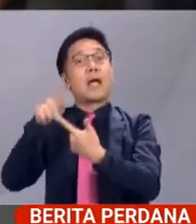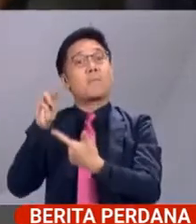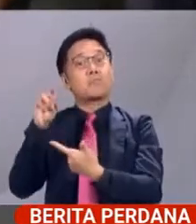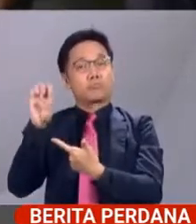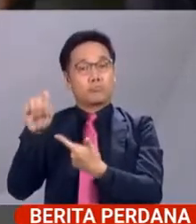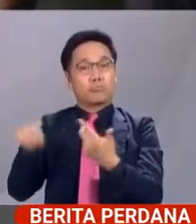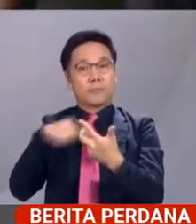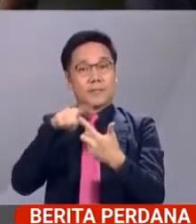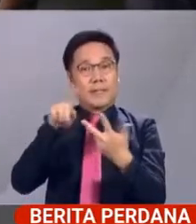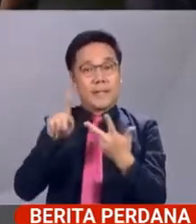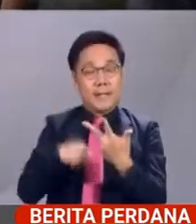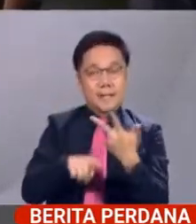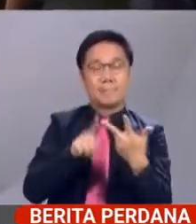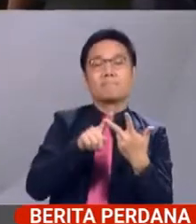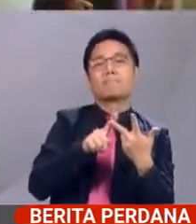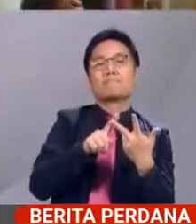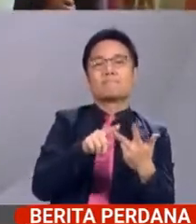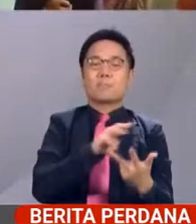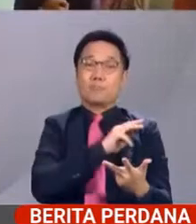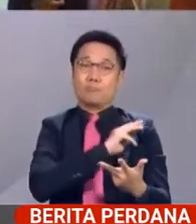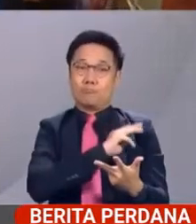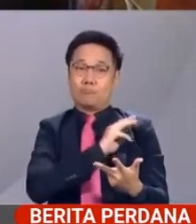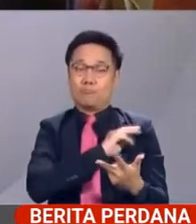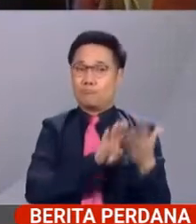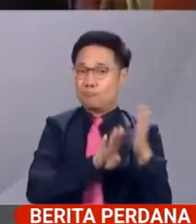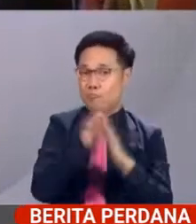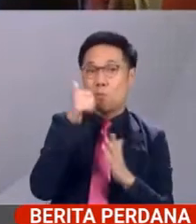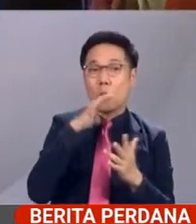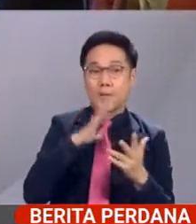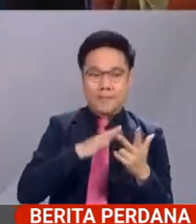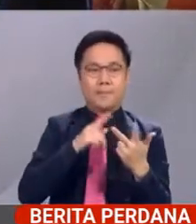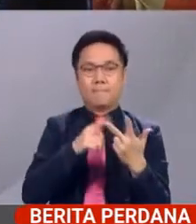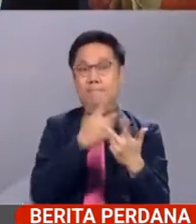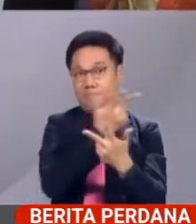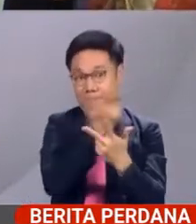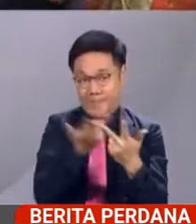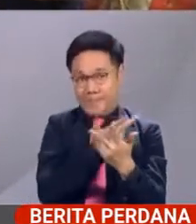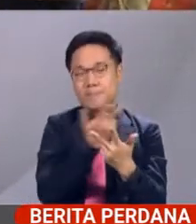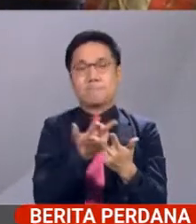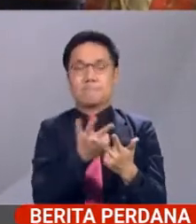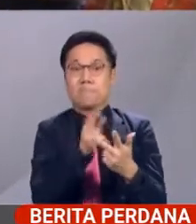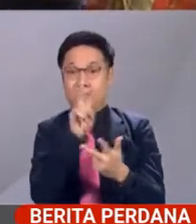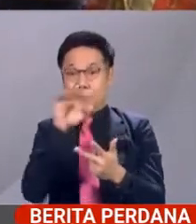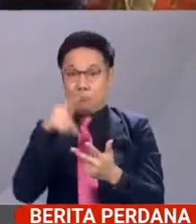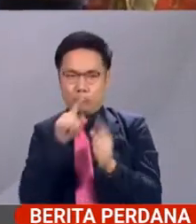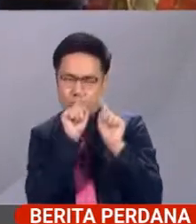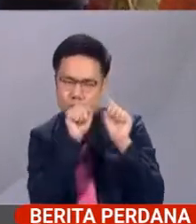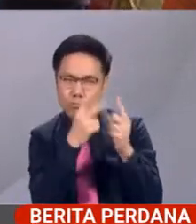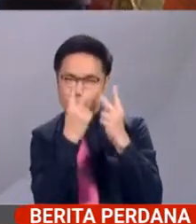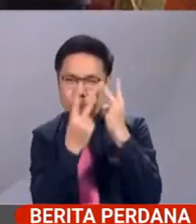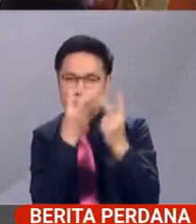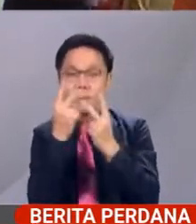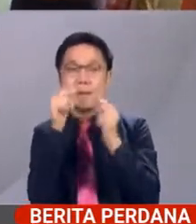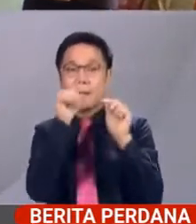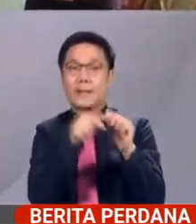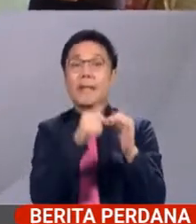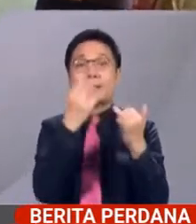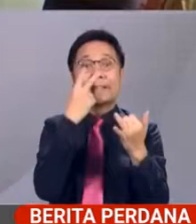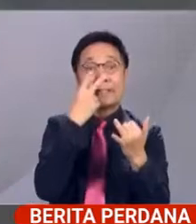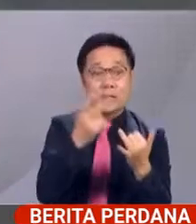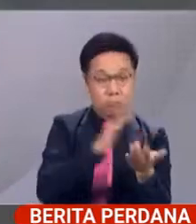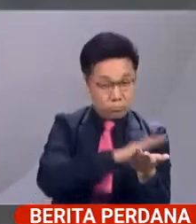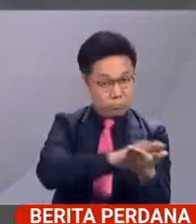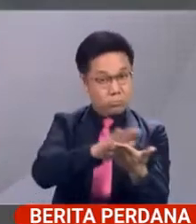Menteri Pembangunan Wanita, Keluarga dan Masyarakat Datuk Seri Rina Mohd Harun. SMK Datuk Lokman turut membuat hebahan harian berhubung langkah kebersihan